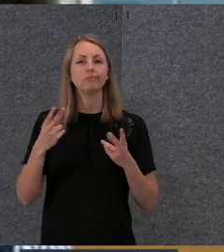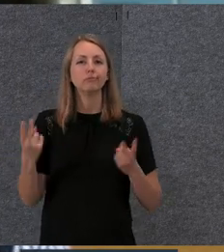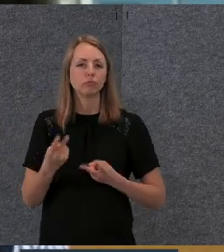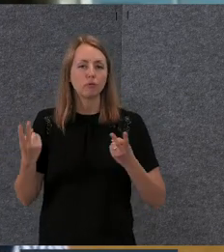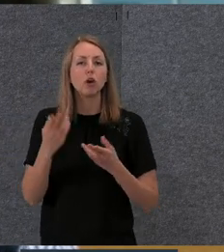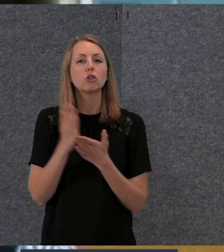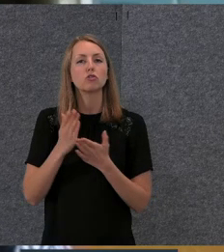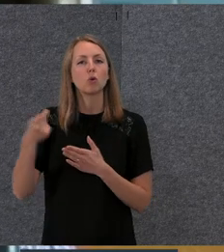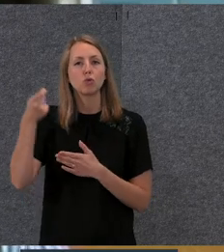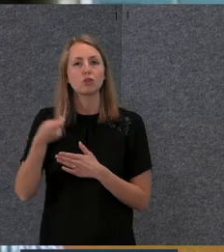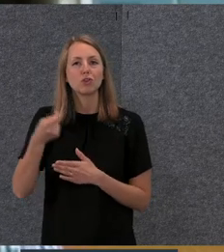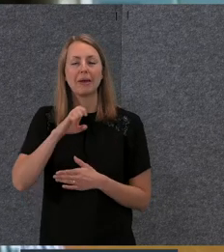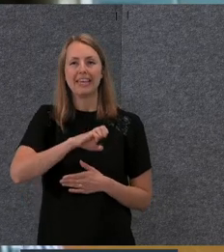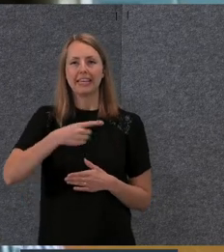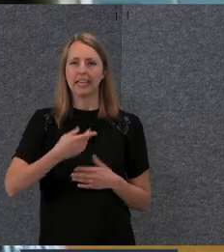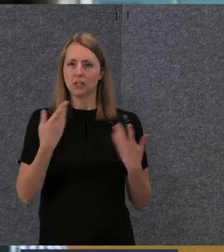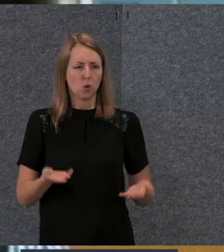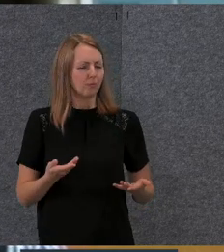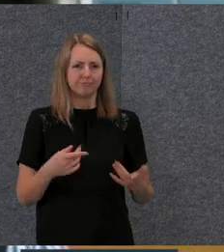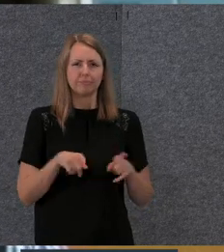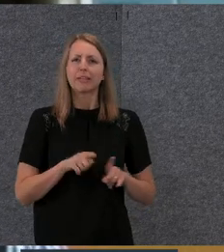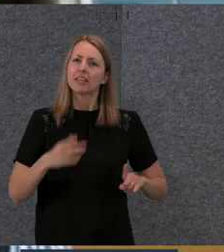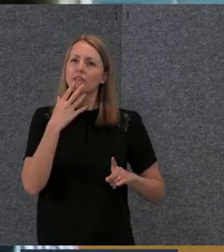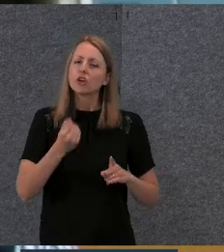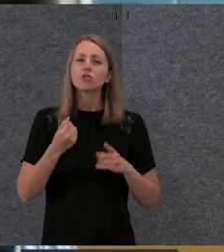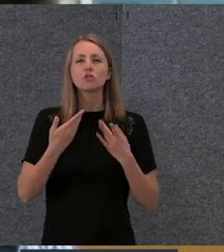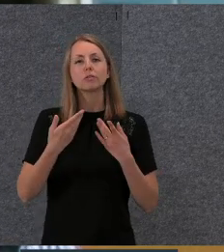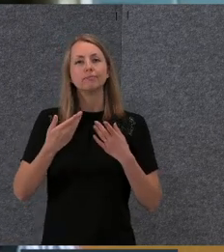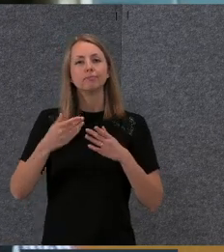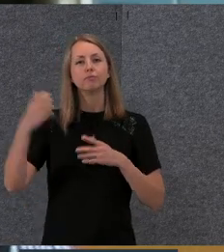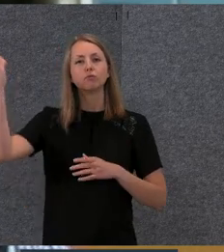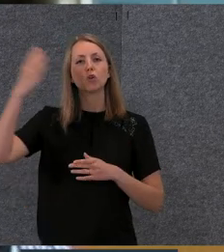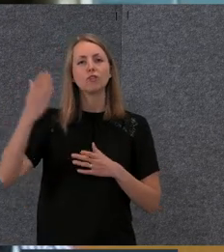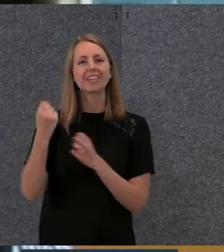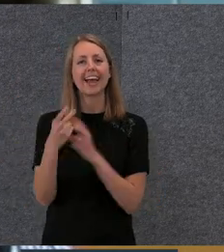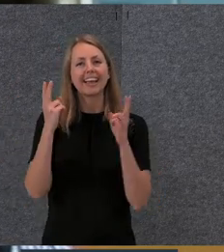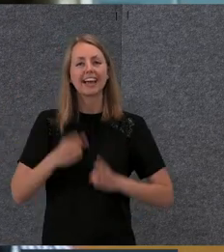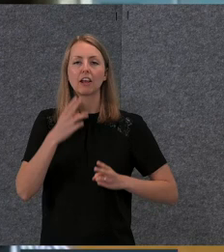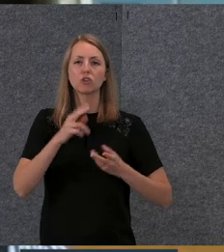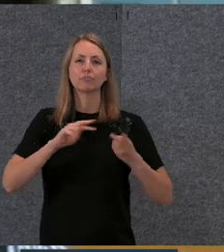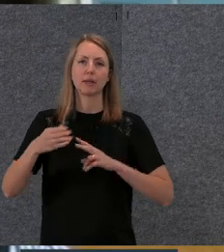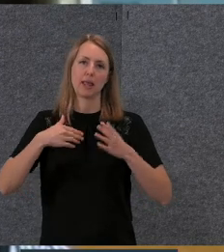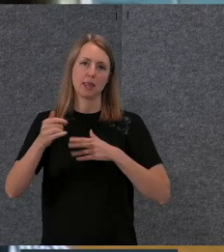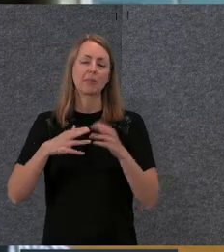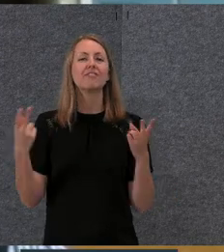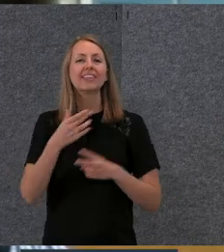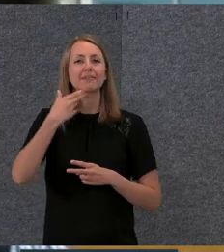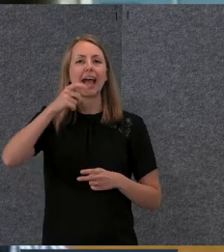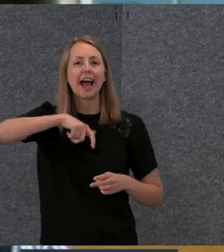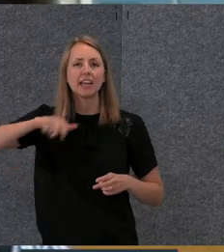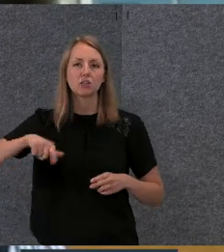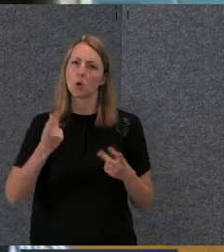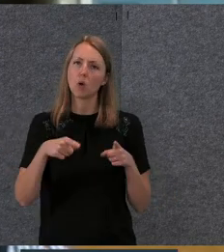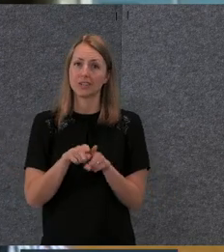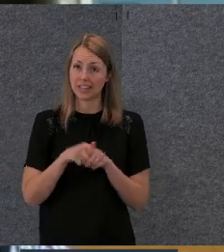möchte eine ganz klare Liberalisierung des Photovoltaikrechts, so einfach wie die Heizkostenabrechnung bei Heizungen funktioniert. Ein Hausbesitzer